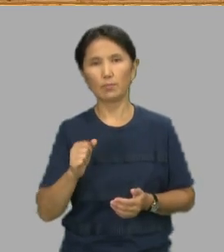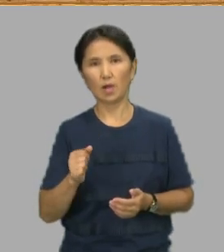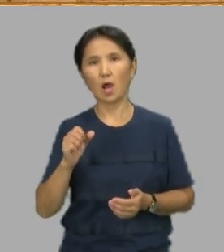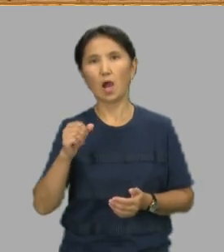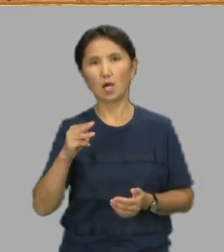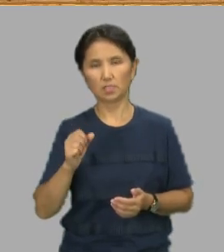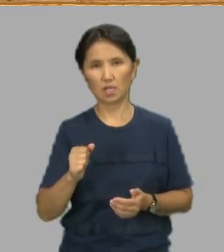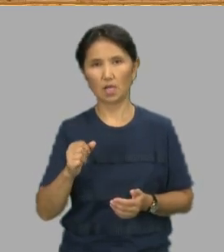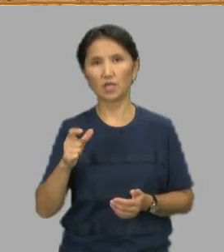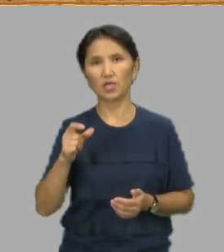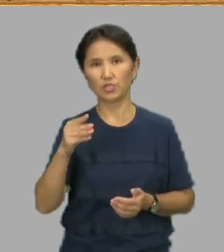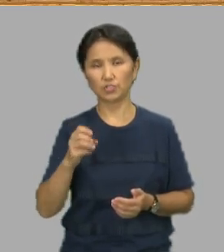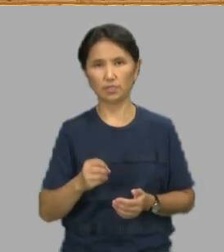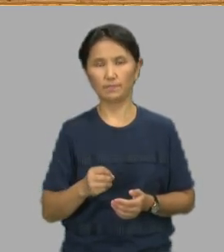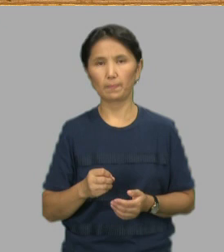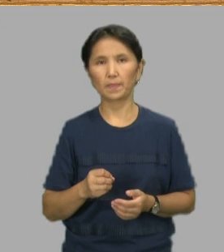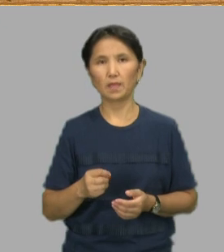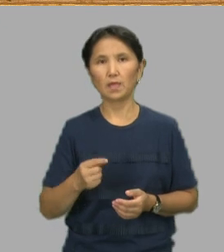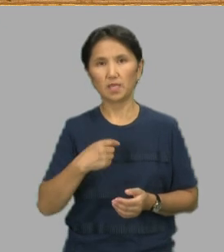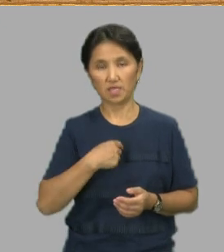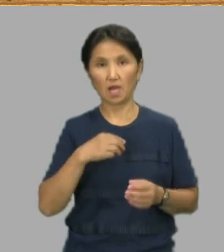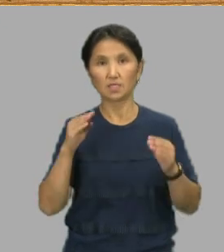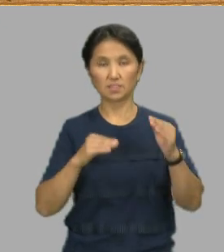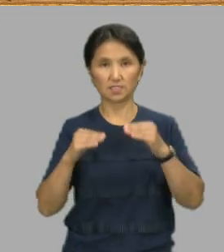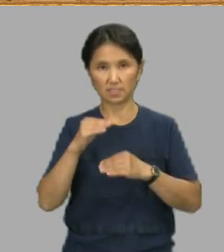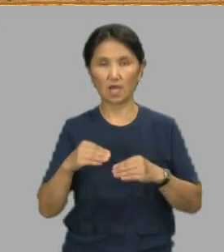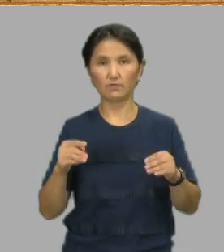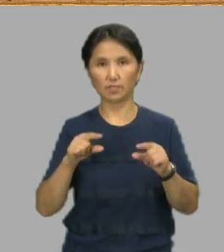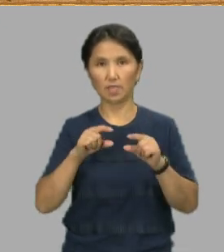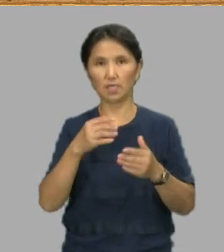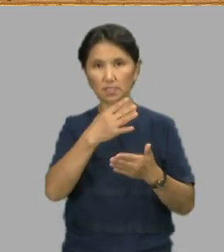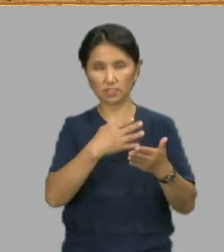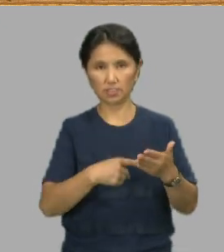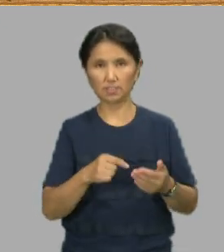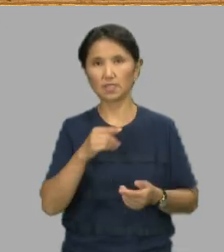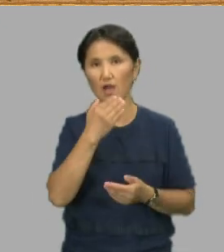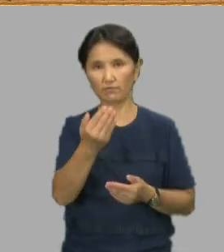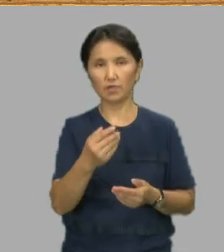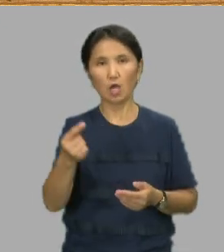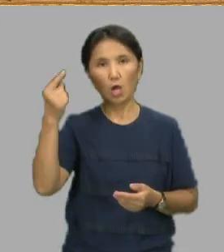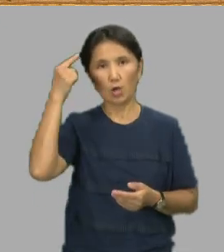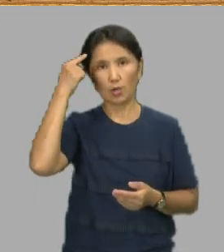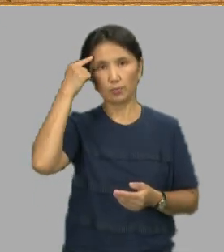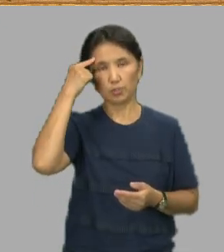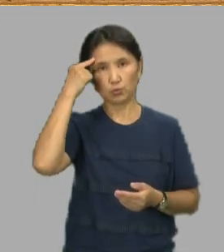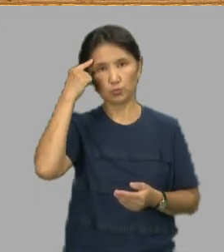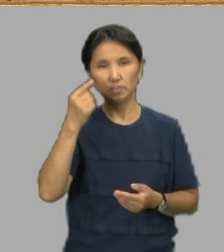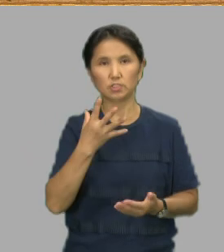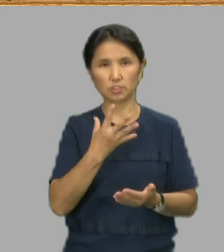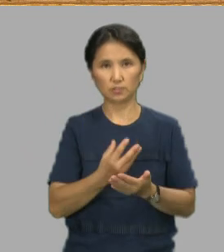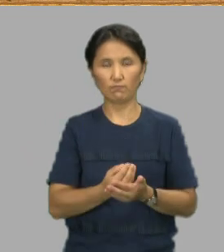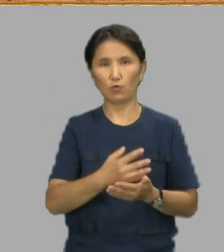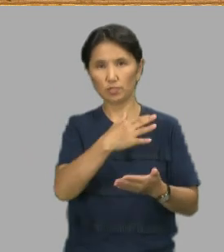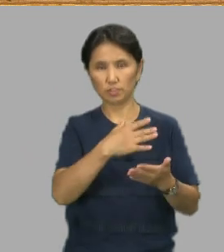я составила такой текст. А вы придумайте свой текст телеграммы и